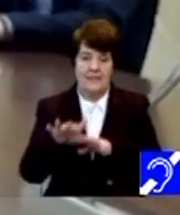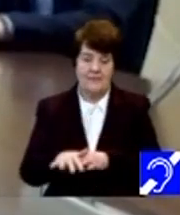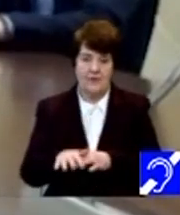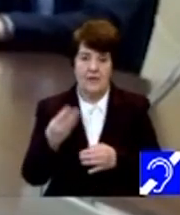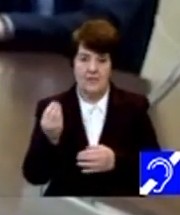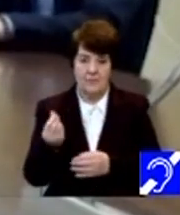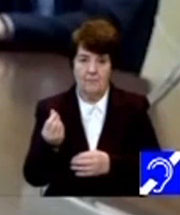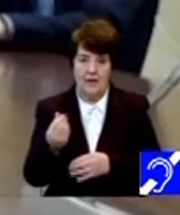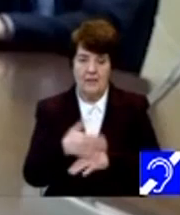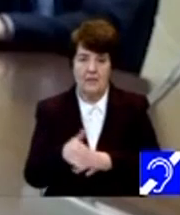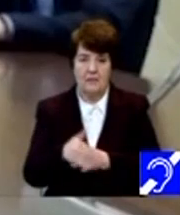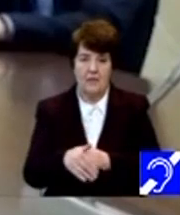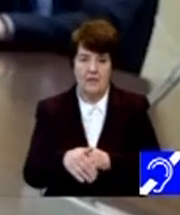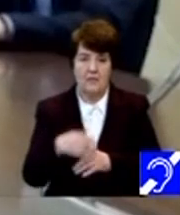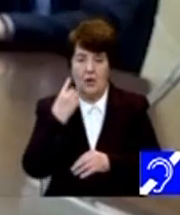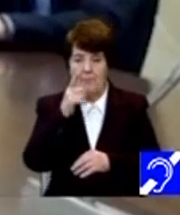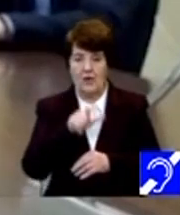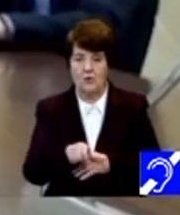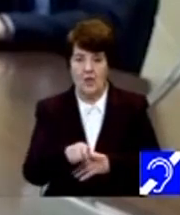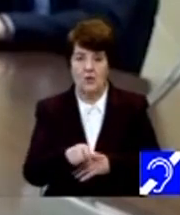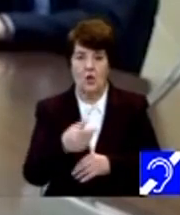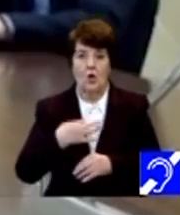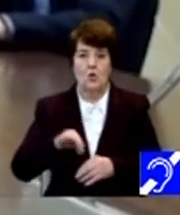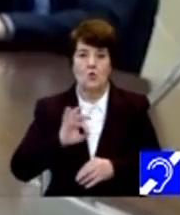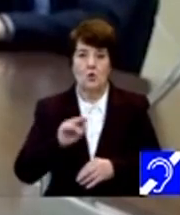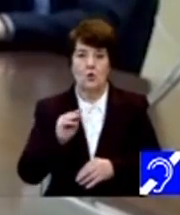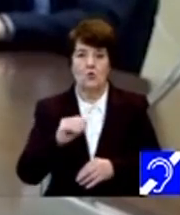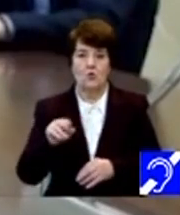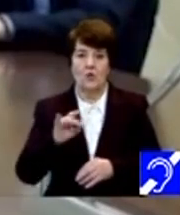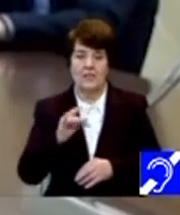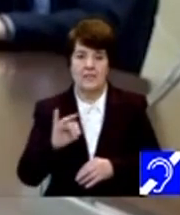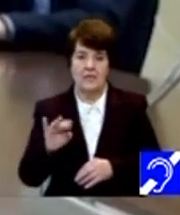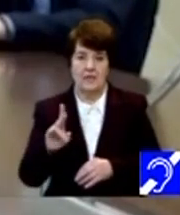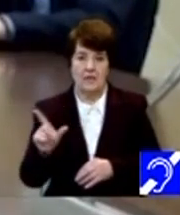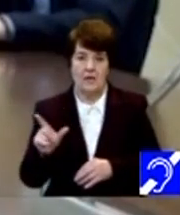au fost transferate în Jaș și Bănești, în adresa diverselor persoane juridice cu